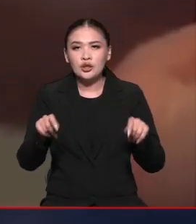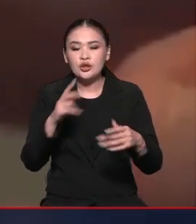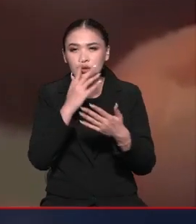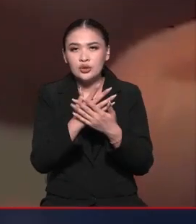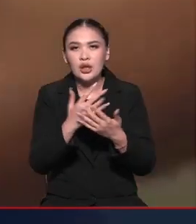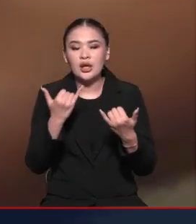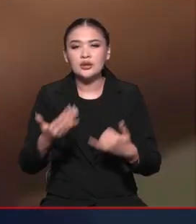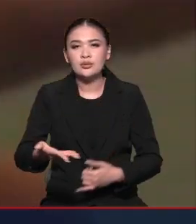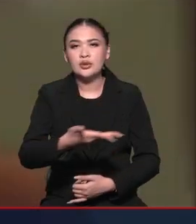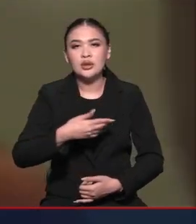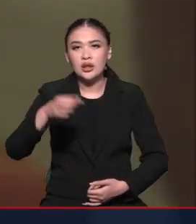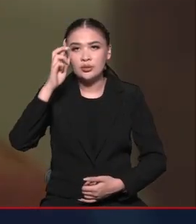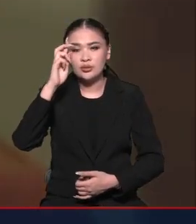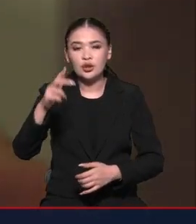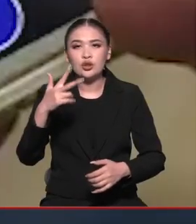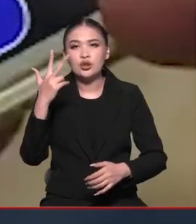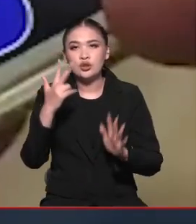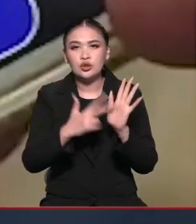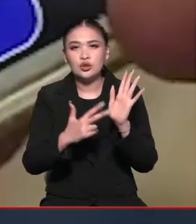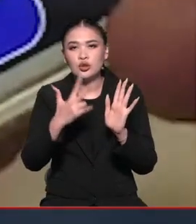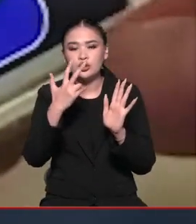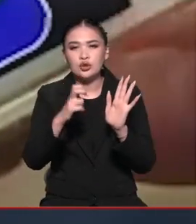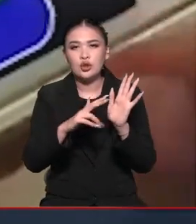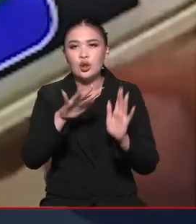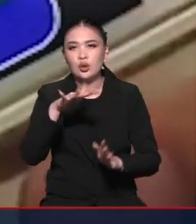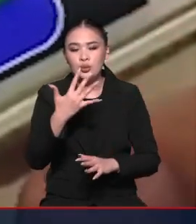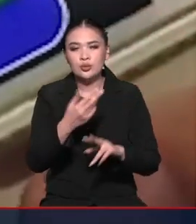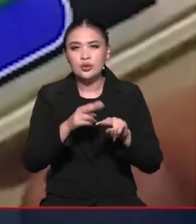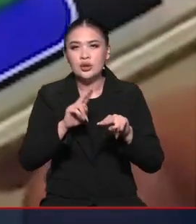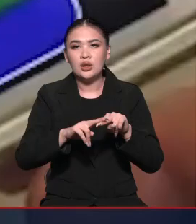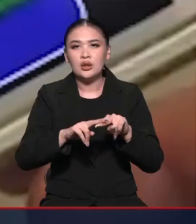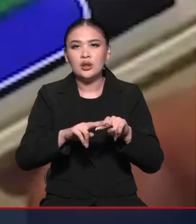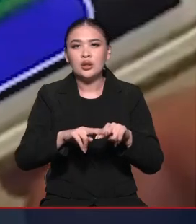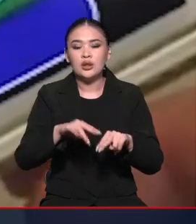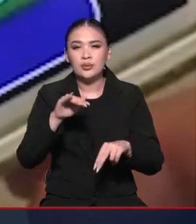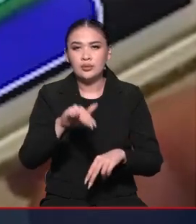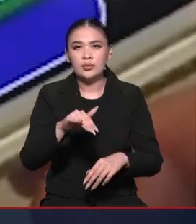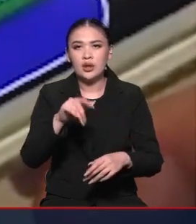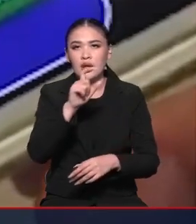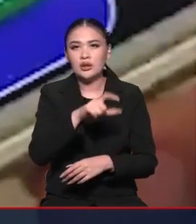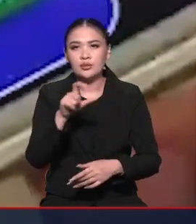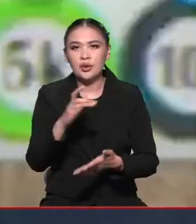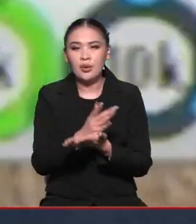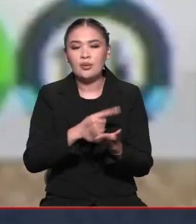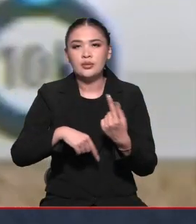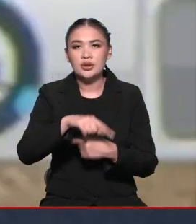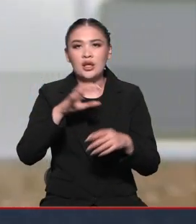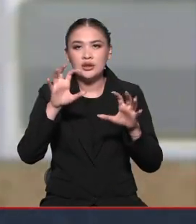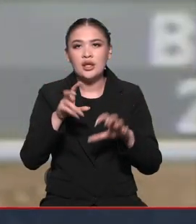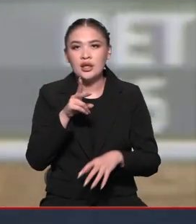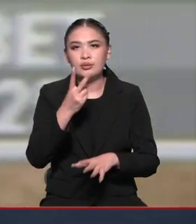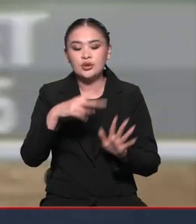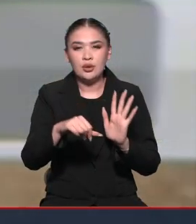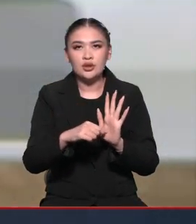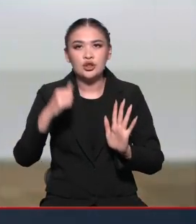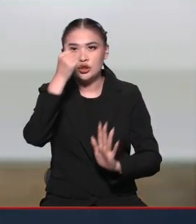қазір елімізде 350 мыңға жуық лудаман бар. Мемлекет басшысы жуырда қол қойған ойын бизнесі туралы заң олардың санын 2026 жылға